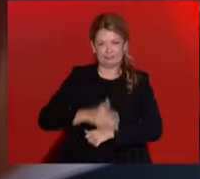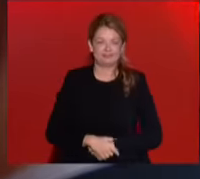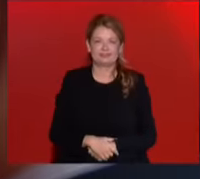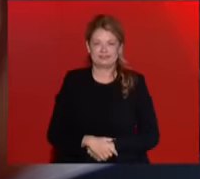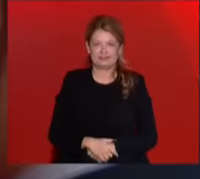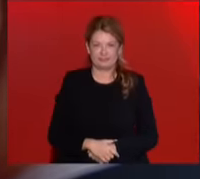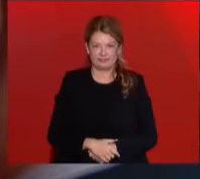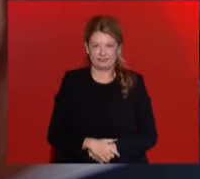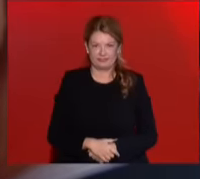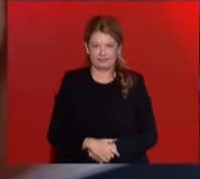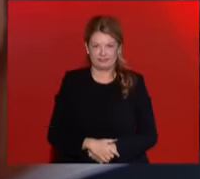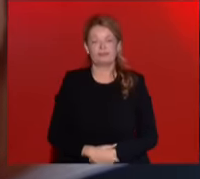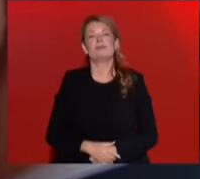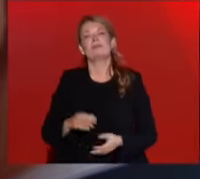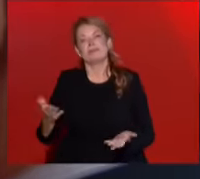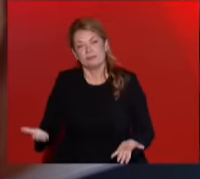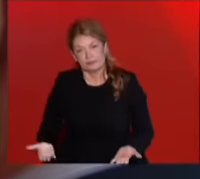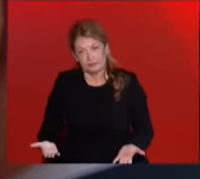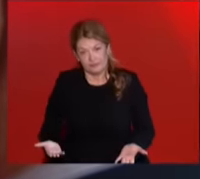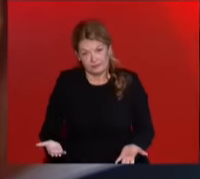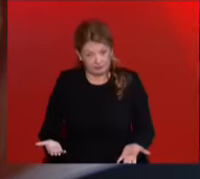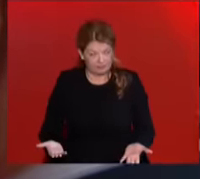Τώρα, συντρόφισσες και σύντροφοι,